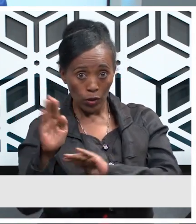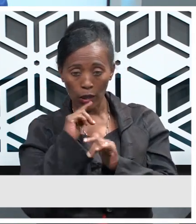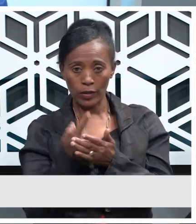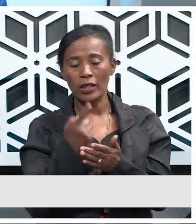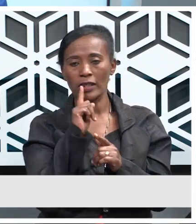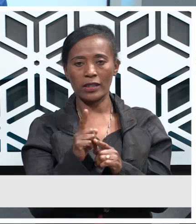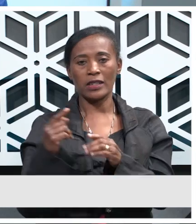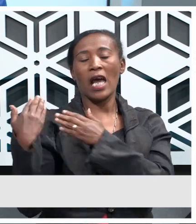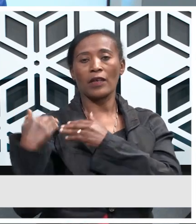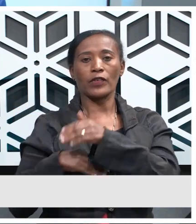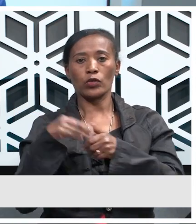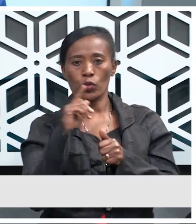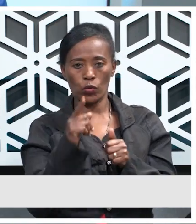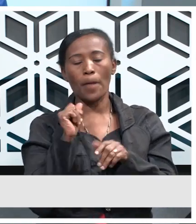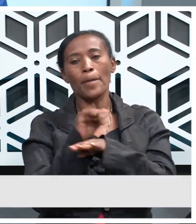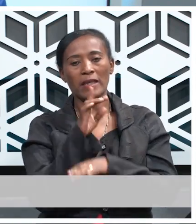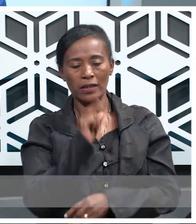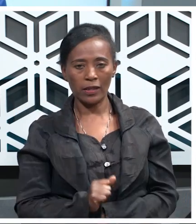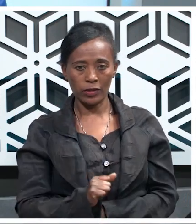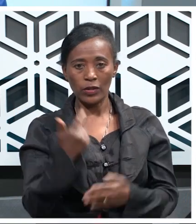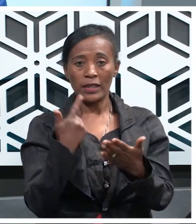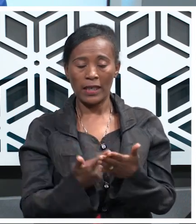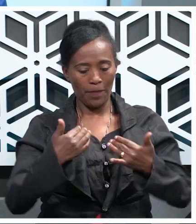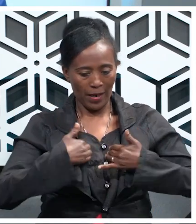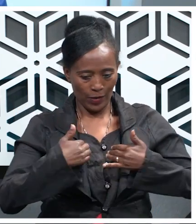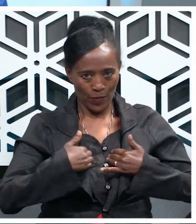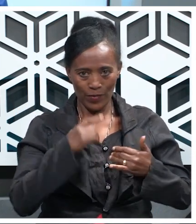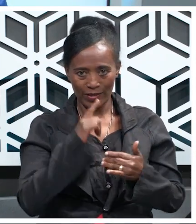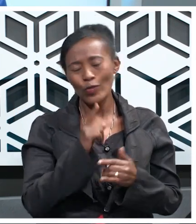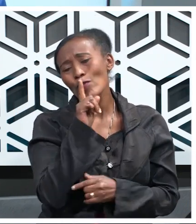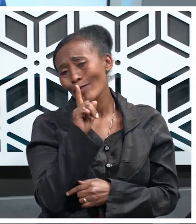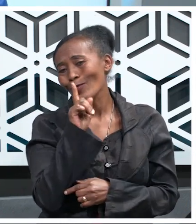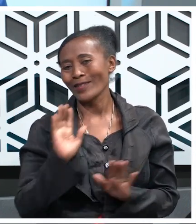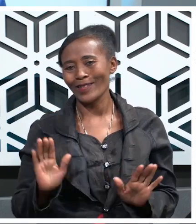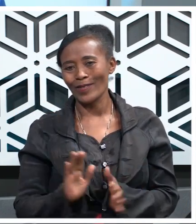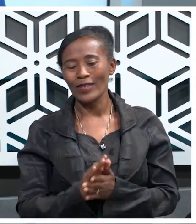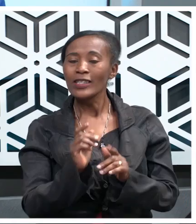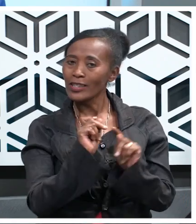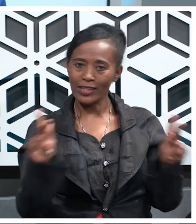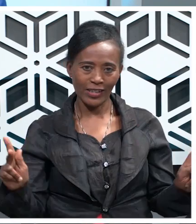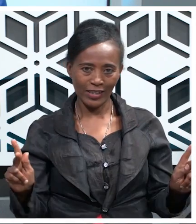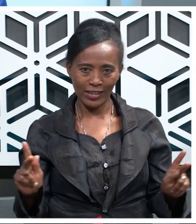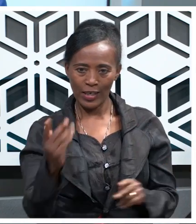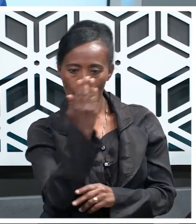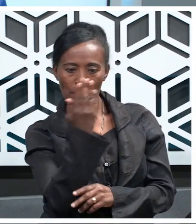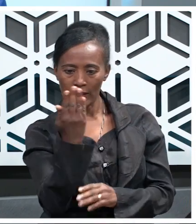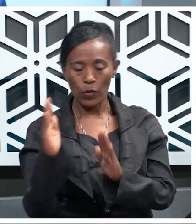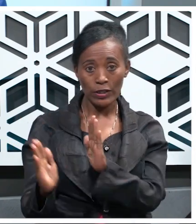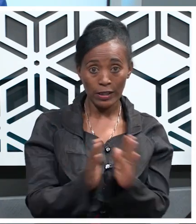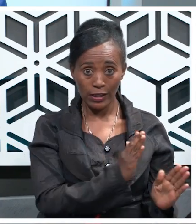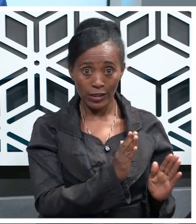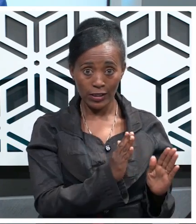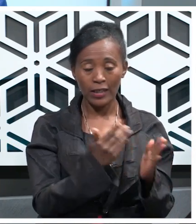የድርሻችን እየተወጣን ስለሆነ የድርሻችን ተወጡ መልእክታችን ነው። እኔም አለውበት ይባላል ማለት ነው። እውነት ነው። እሺ